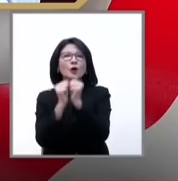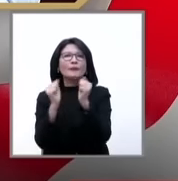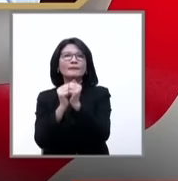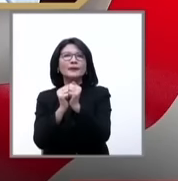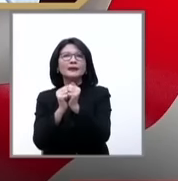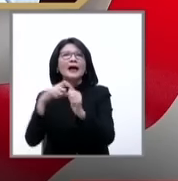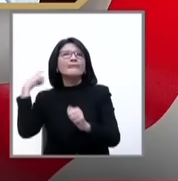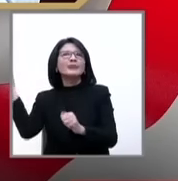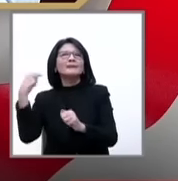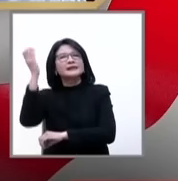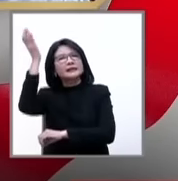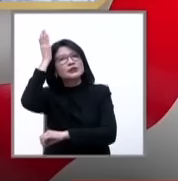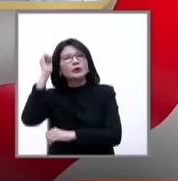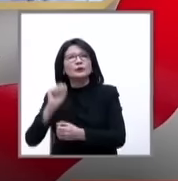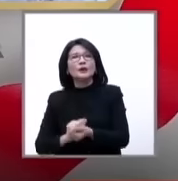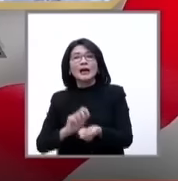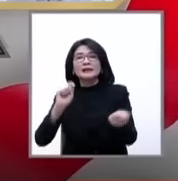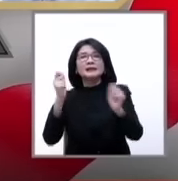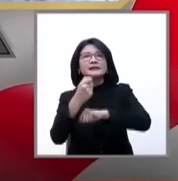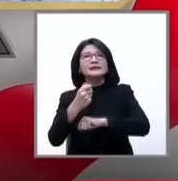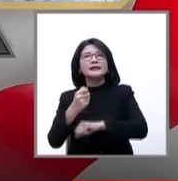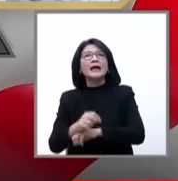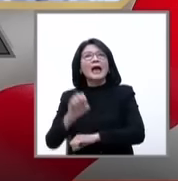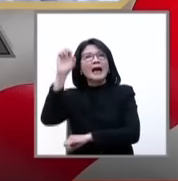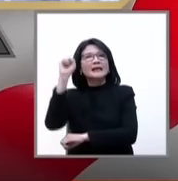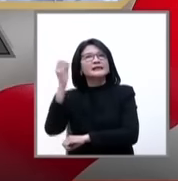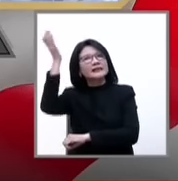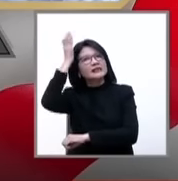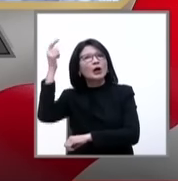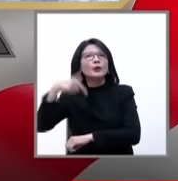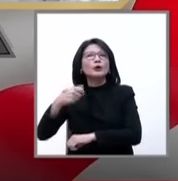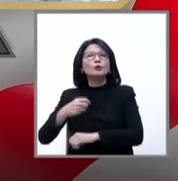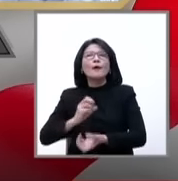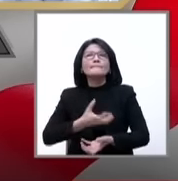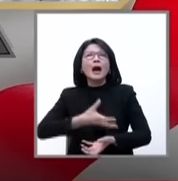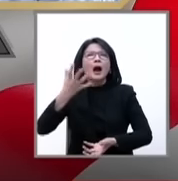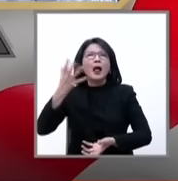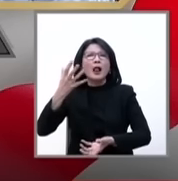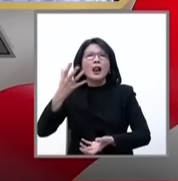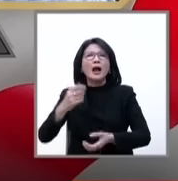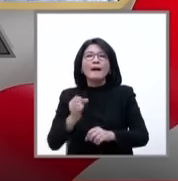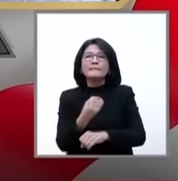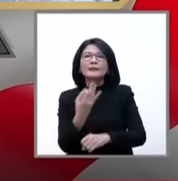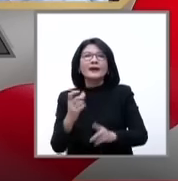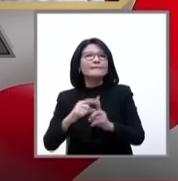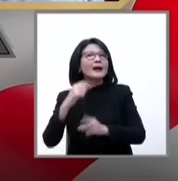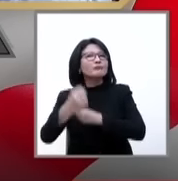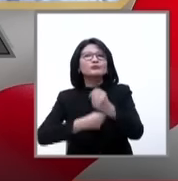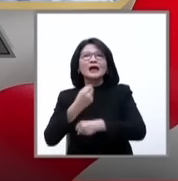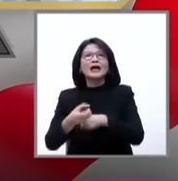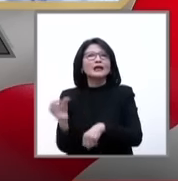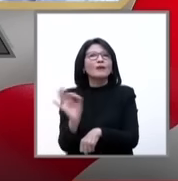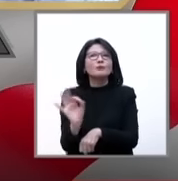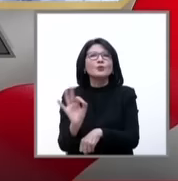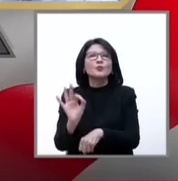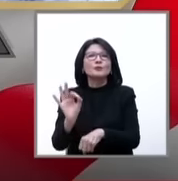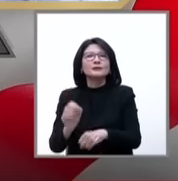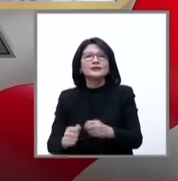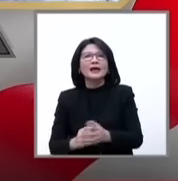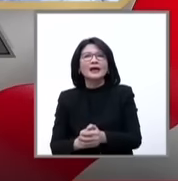tidak tahu karena itu kan sudah berulang ya, sudah terjadi dua kali dalam dua debat terjadi kesamaan masalah yang